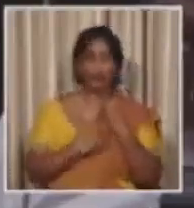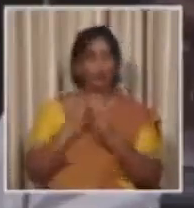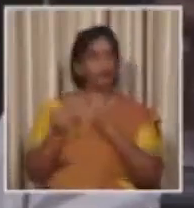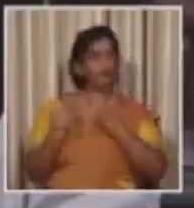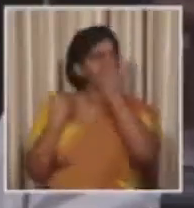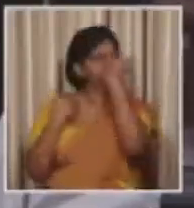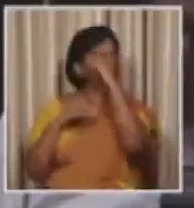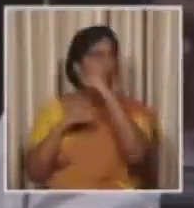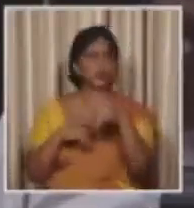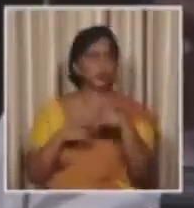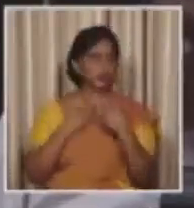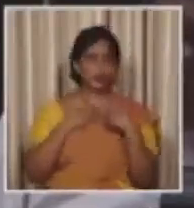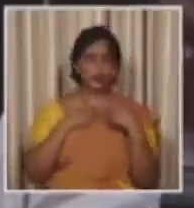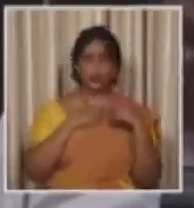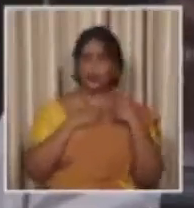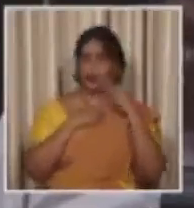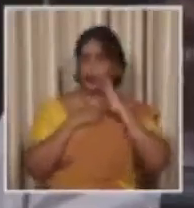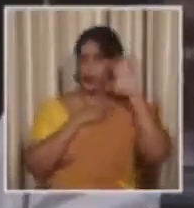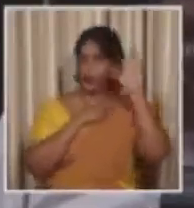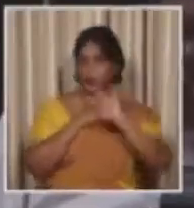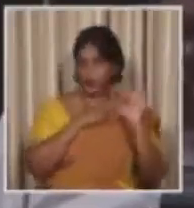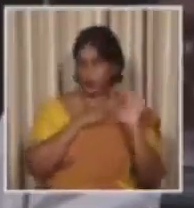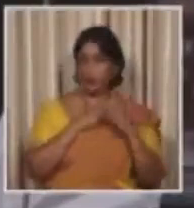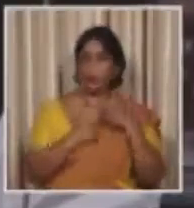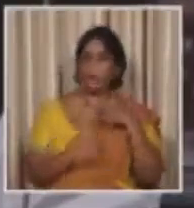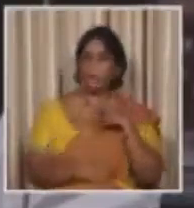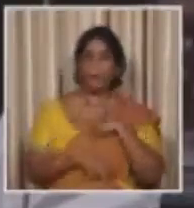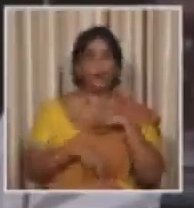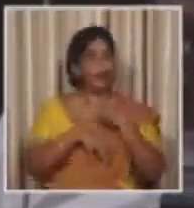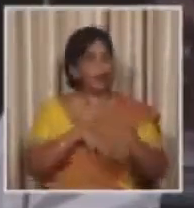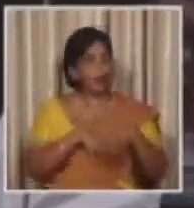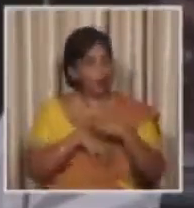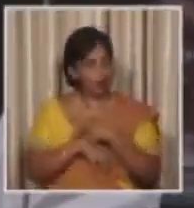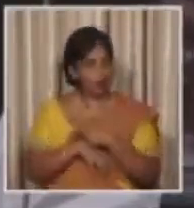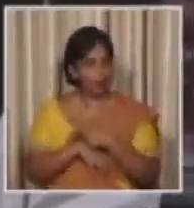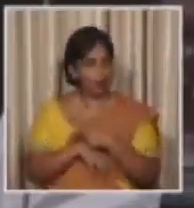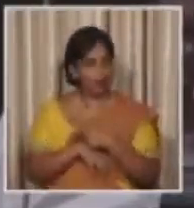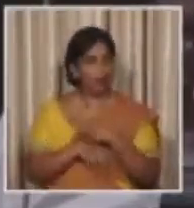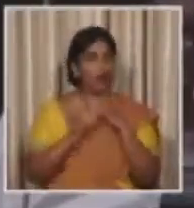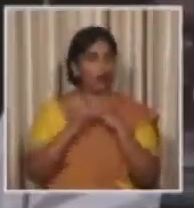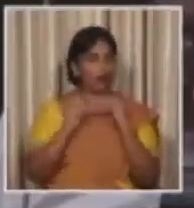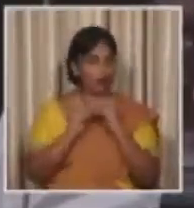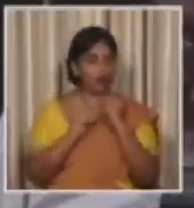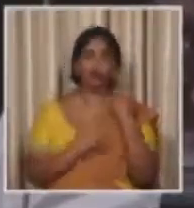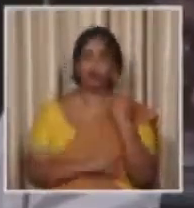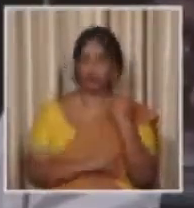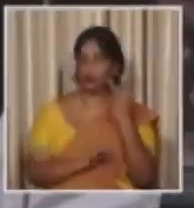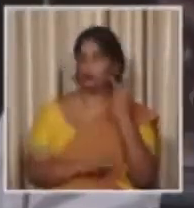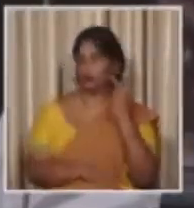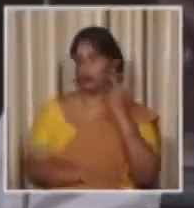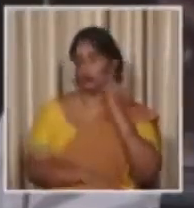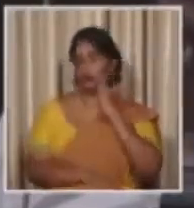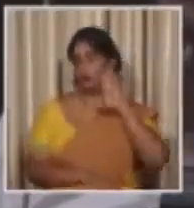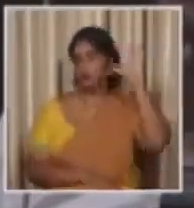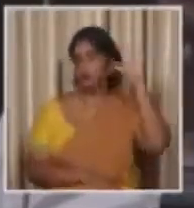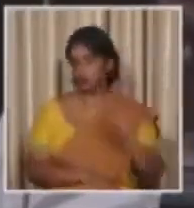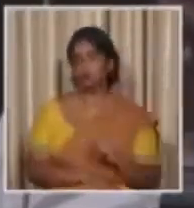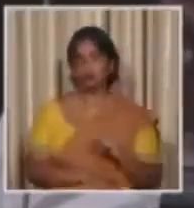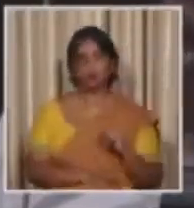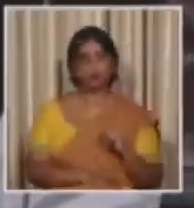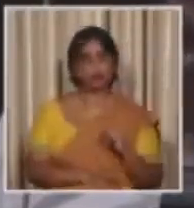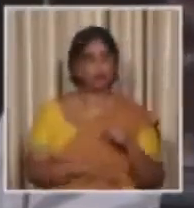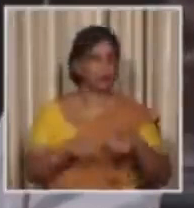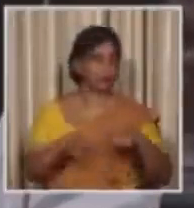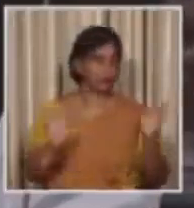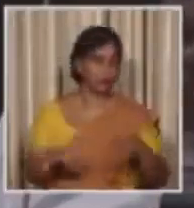යවනවා. අපි මේ කිසිම දෙයක් රටින් ගේන්නේ නැහැ. නමුත් මම පිළිගන්නවා අර්ථාපල් සහ බීලුණු කියන දෙකම අපි සැලකිත ප්‍රමාණයක් තවමත්